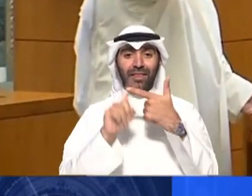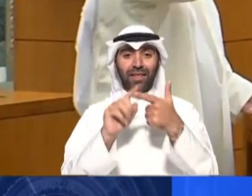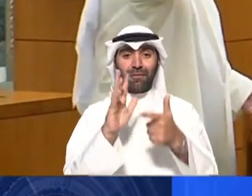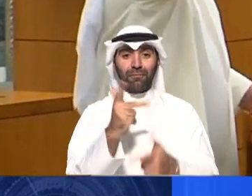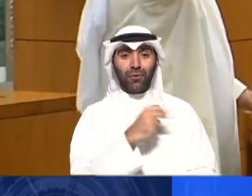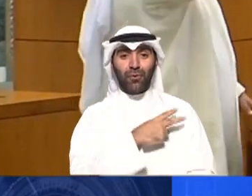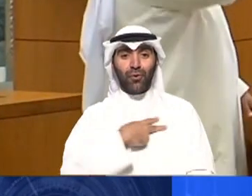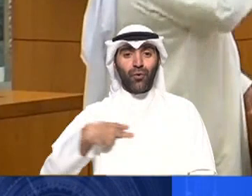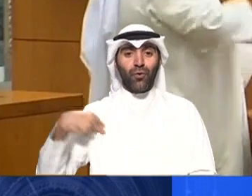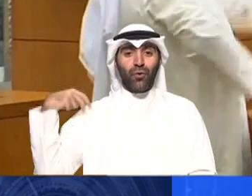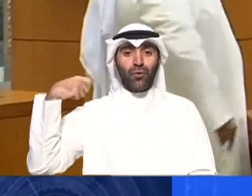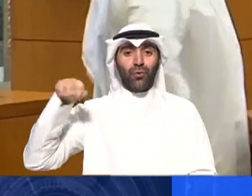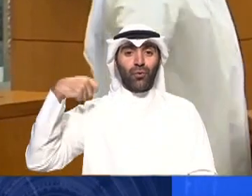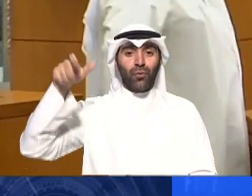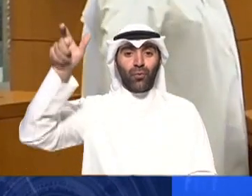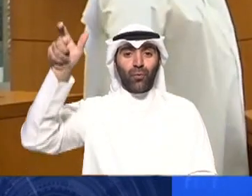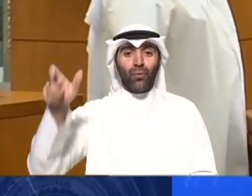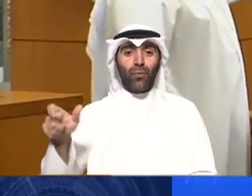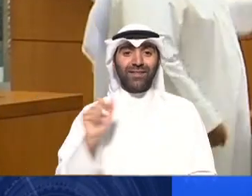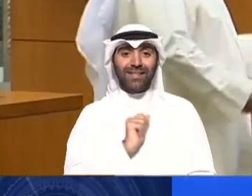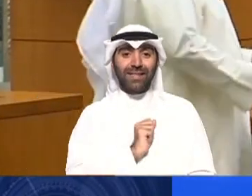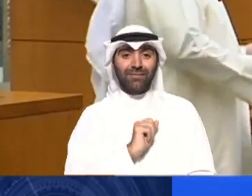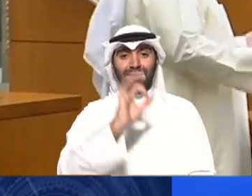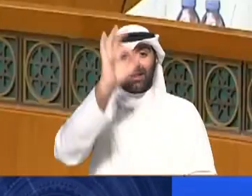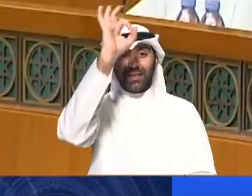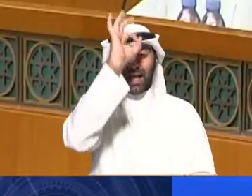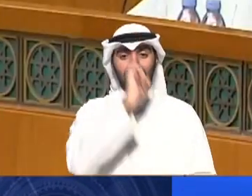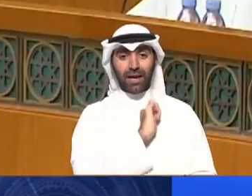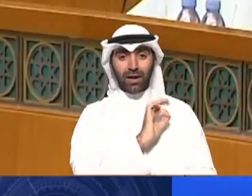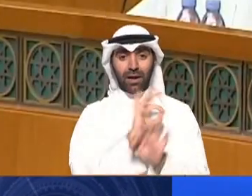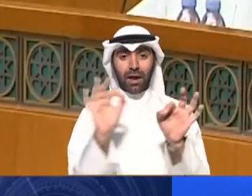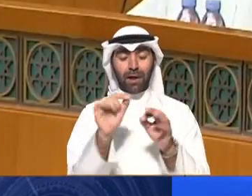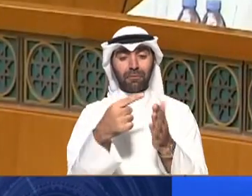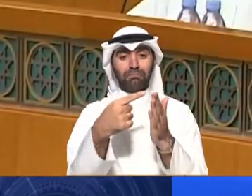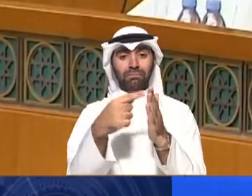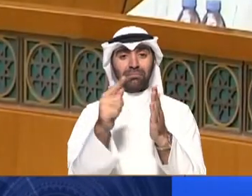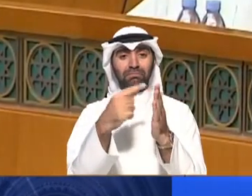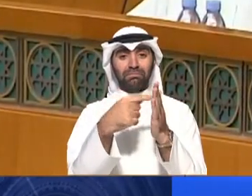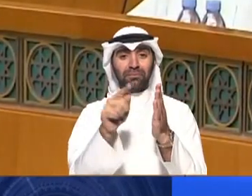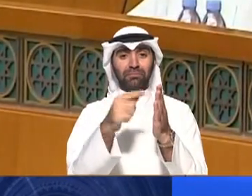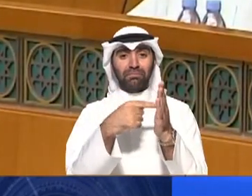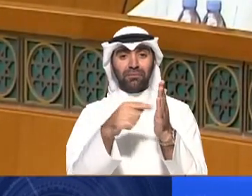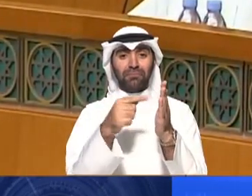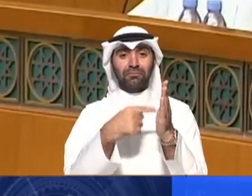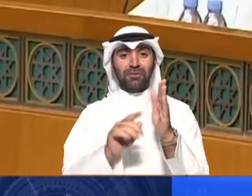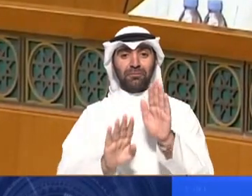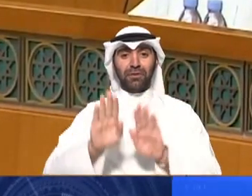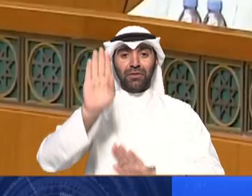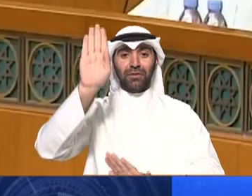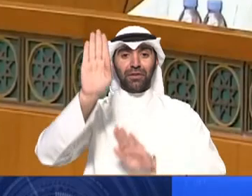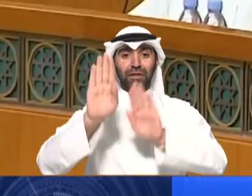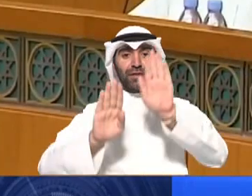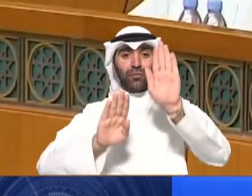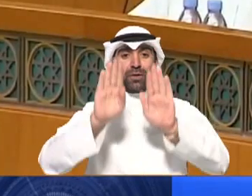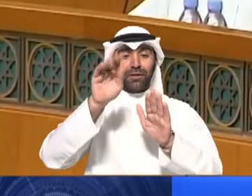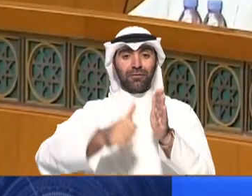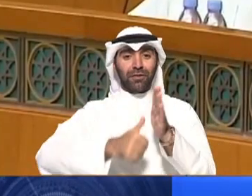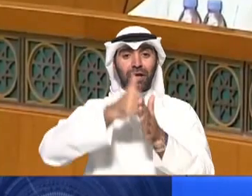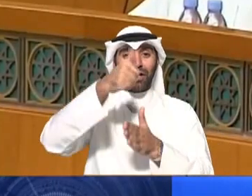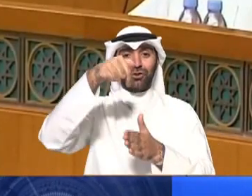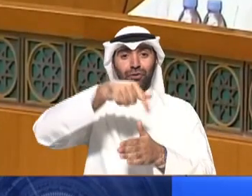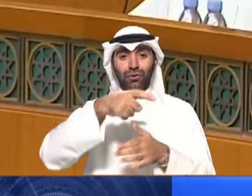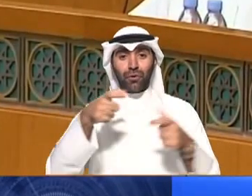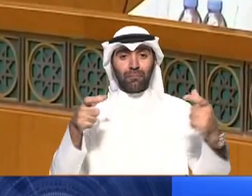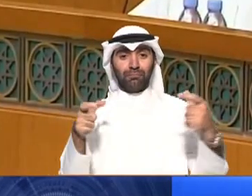29 نائب طلب طرح الثقة، مع كانت هناك موافقة ل 15 نائب وامتناع 3 نواب. وبذلك اليوم